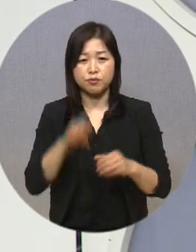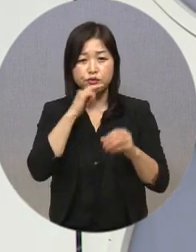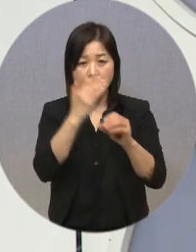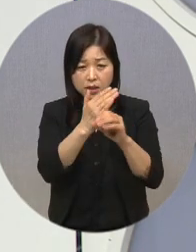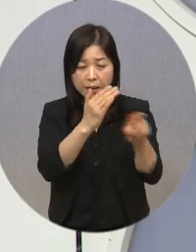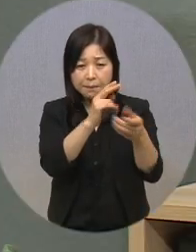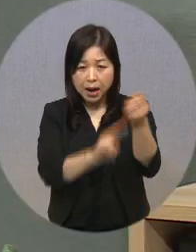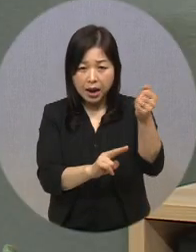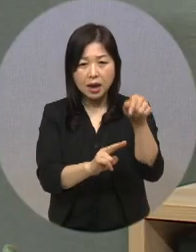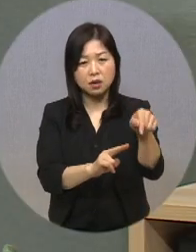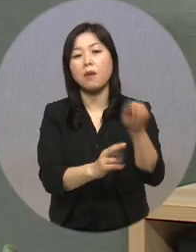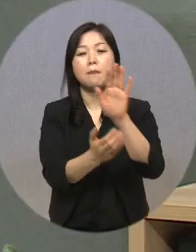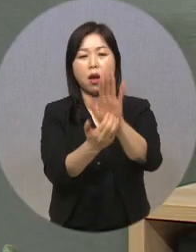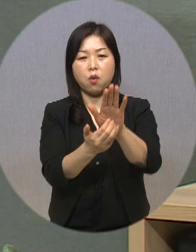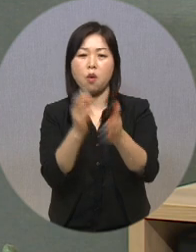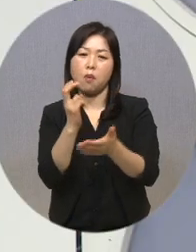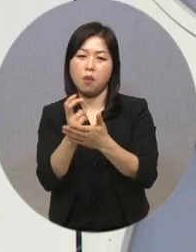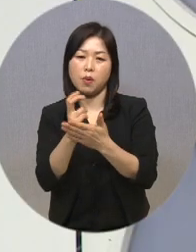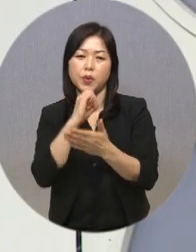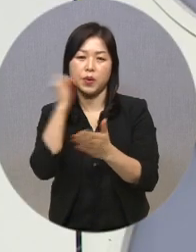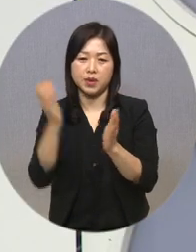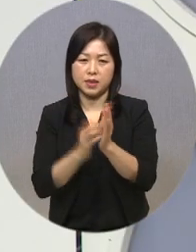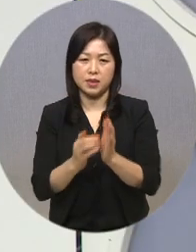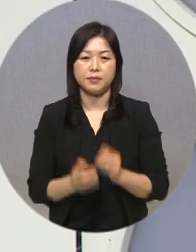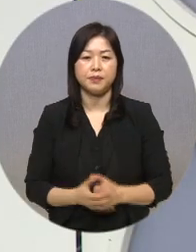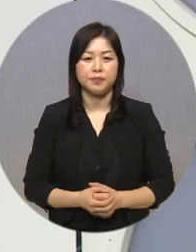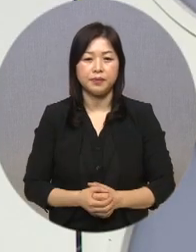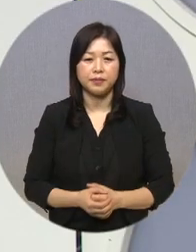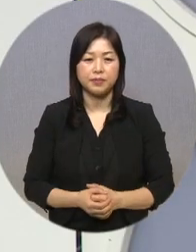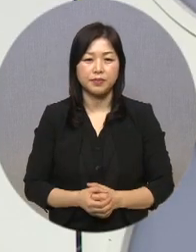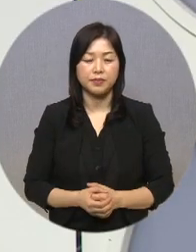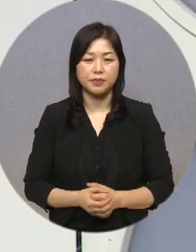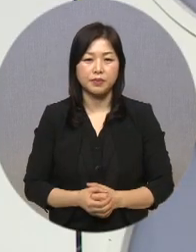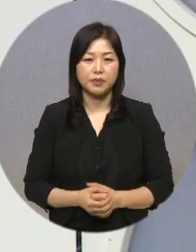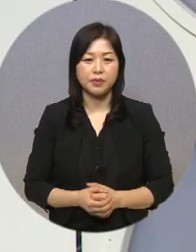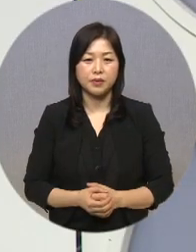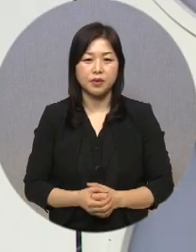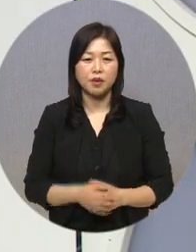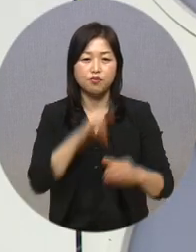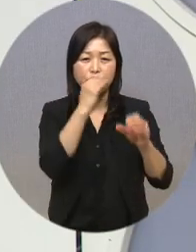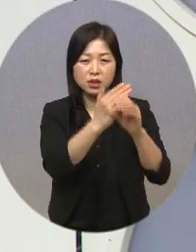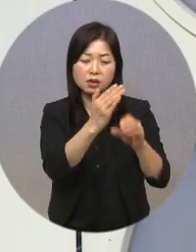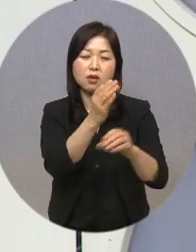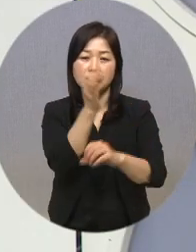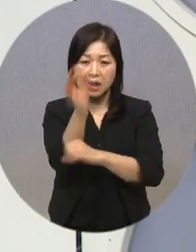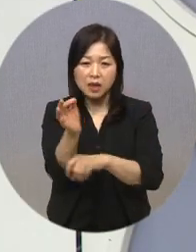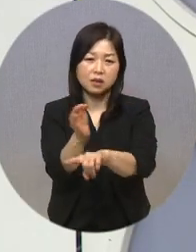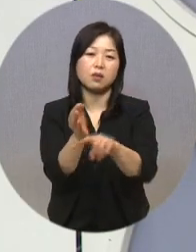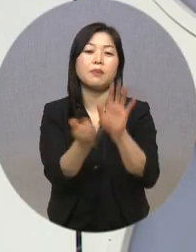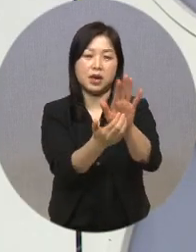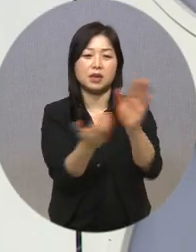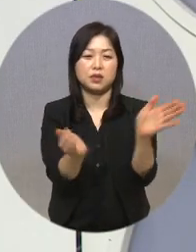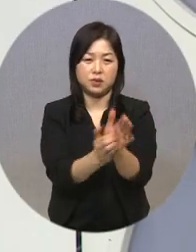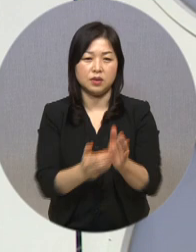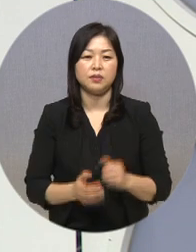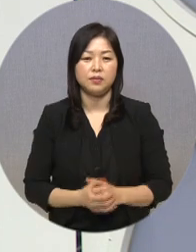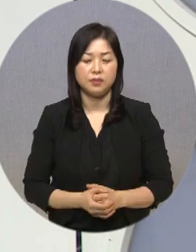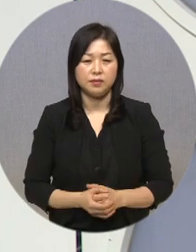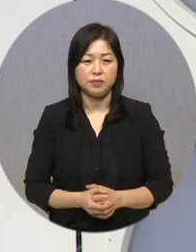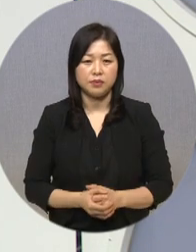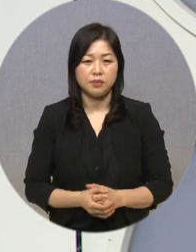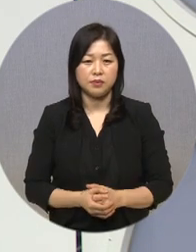법안을 통과시켰습니다. 아. 그래서 또 와서 못하게 막았죠. 막아갖고